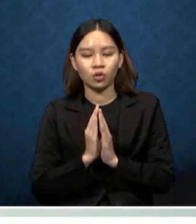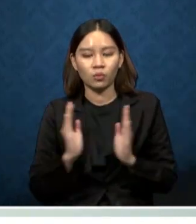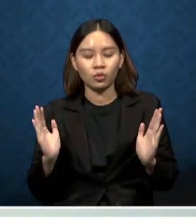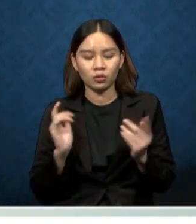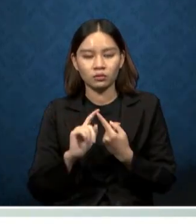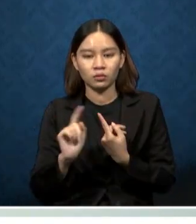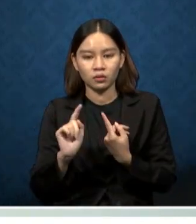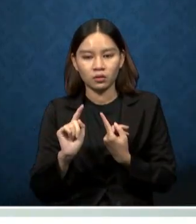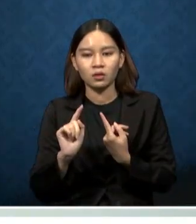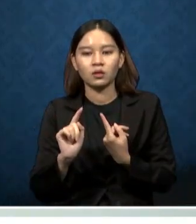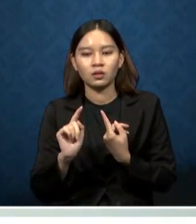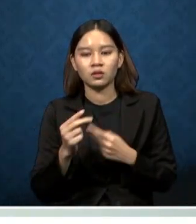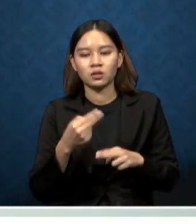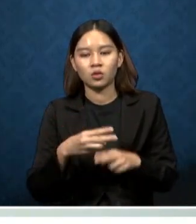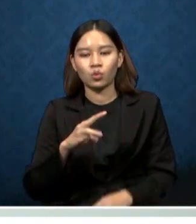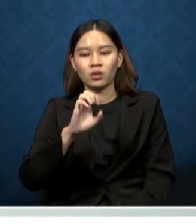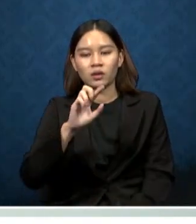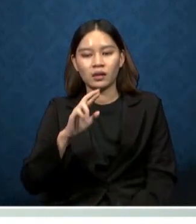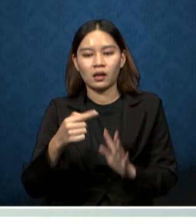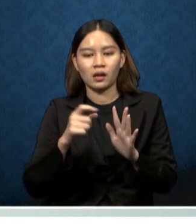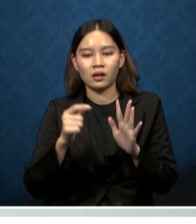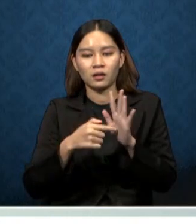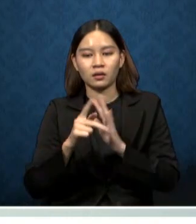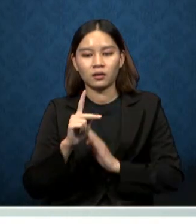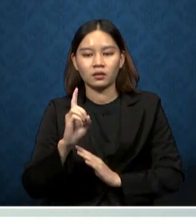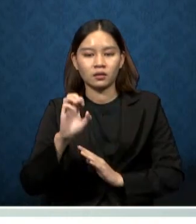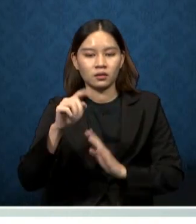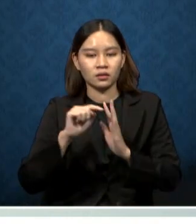คร